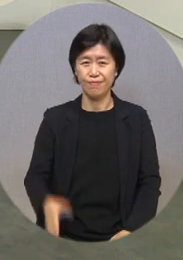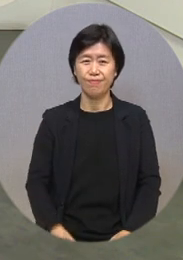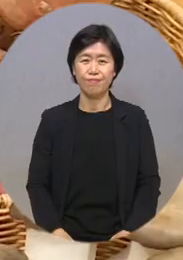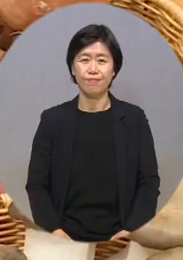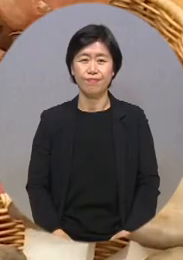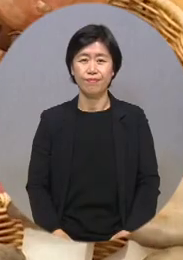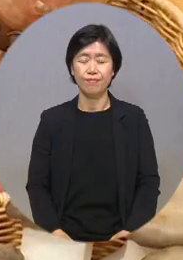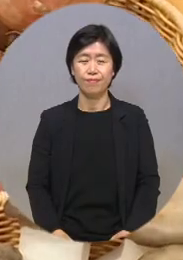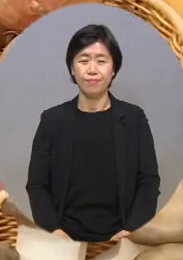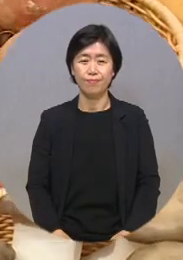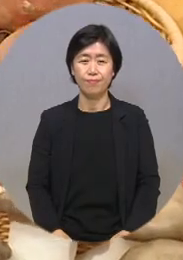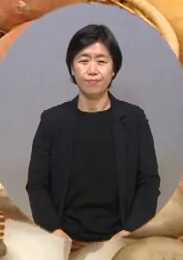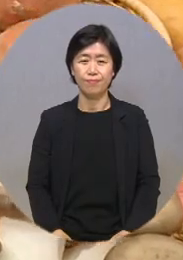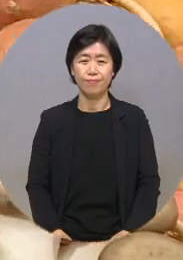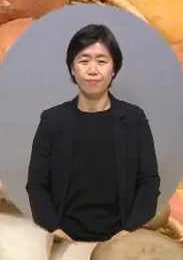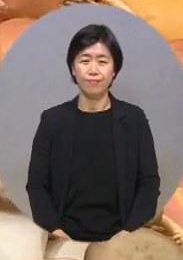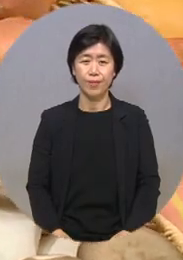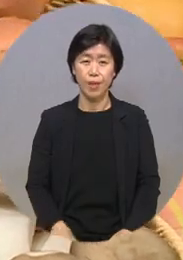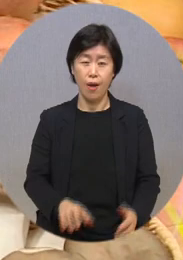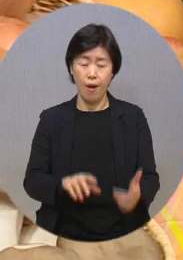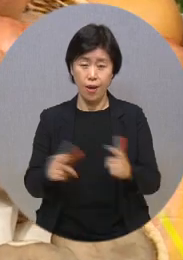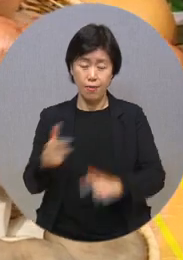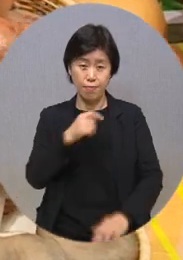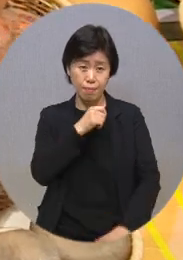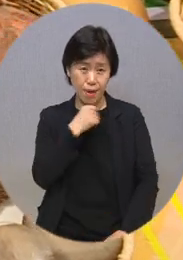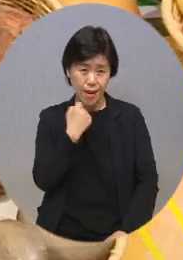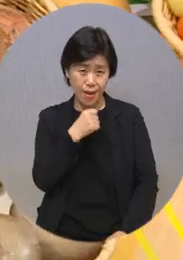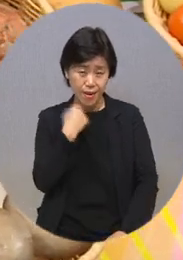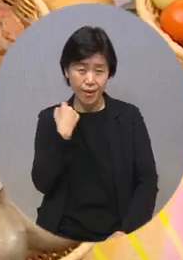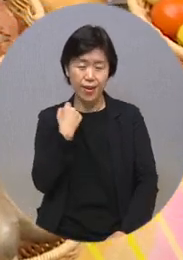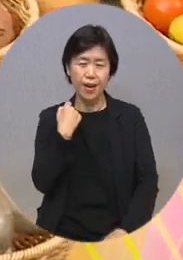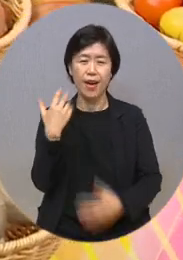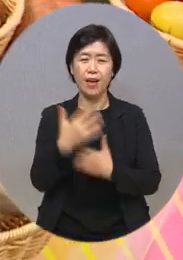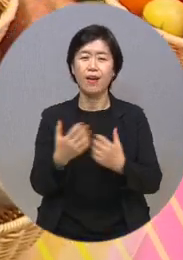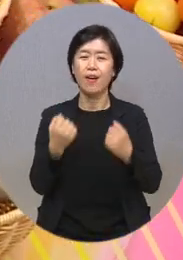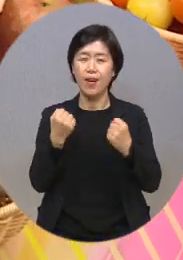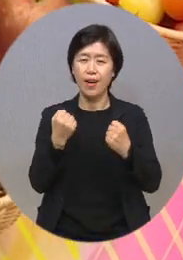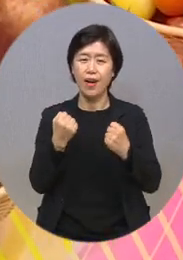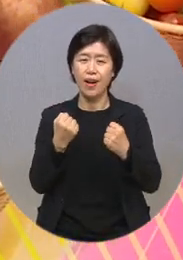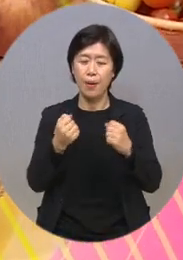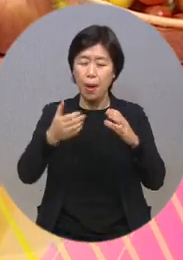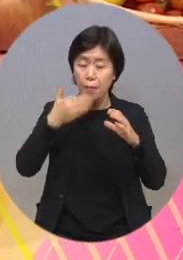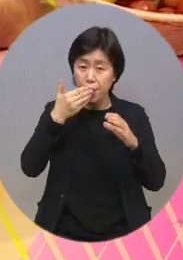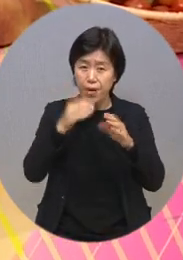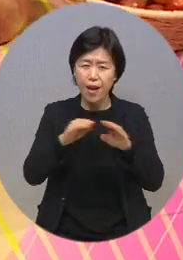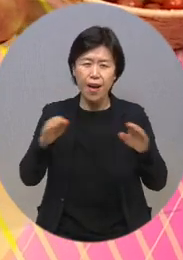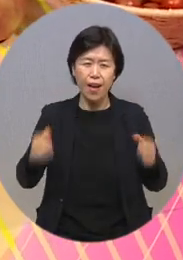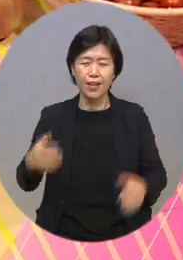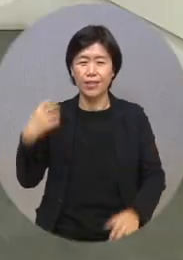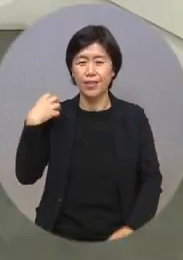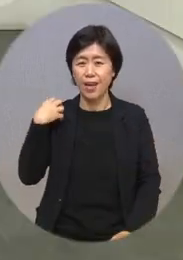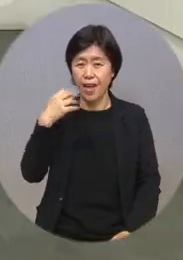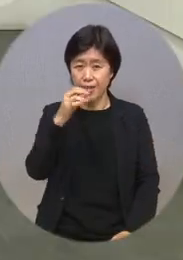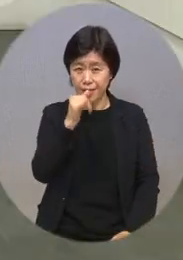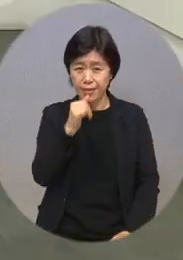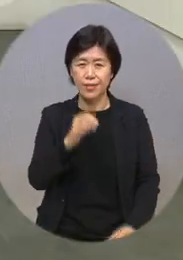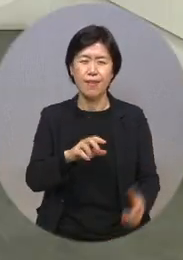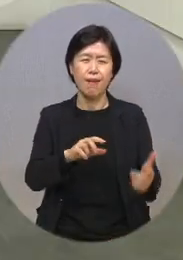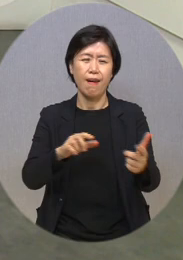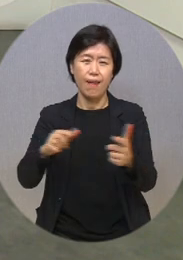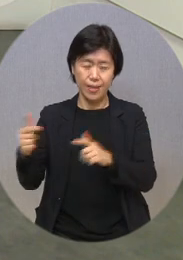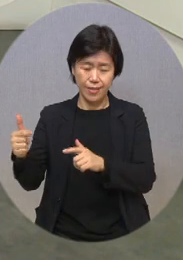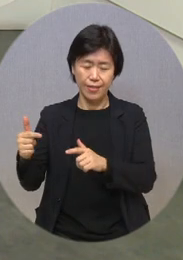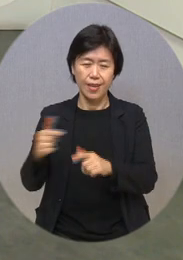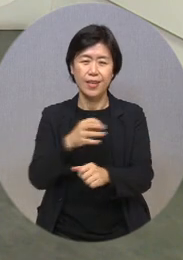오셔가지고 네. 우리 산의 진미, 우리 건강한 밥상을 책임지는 농수축산물